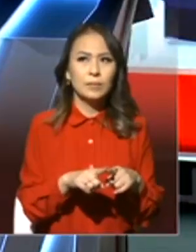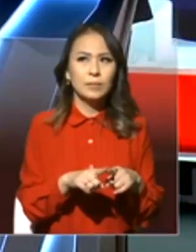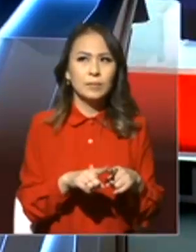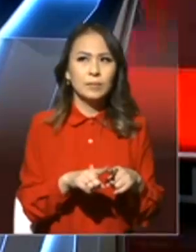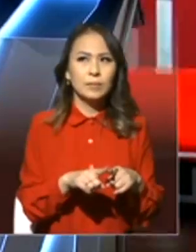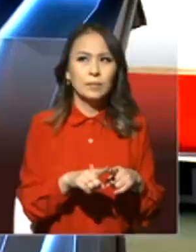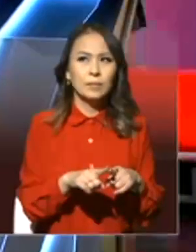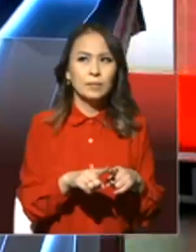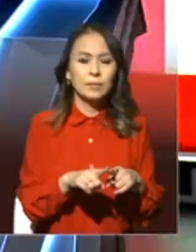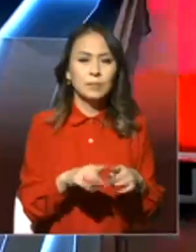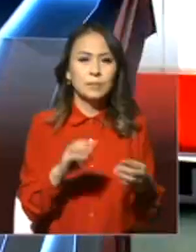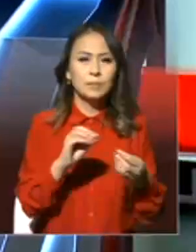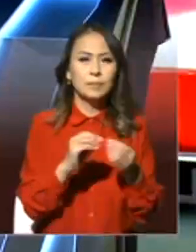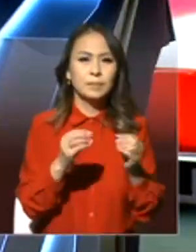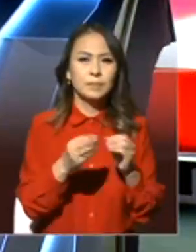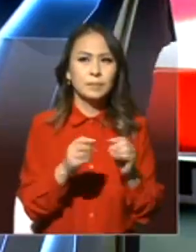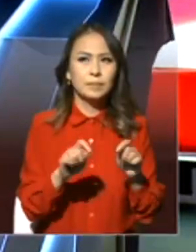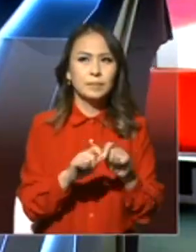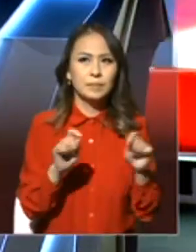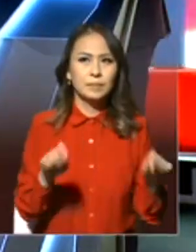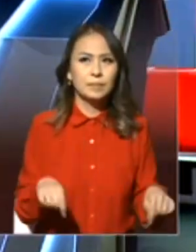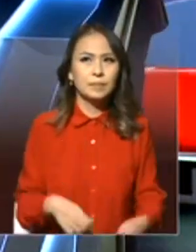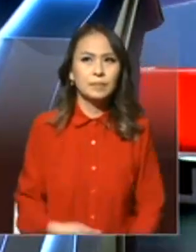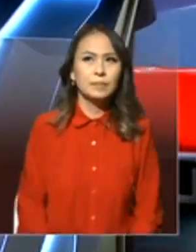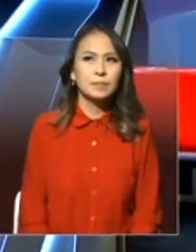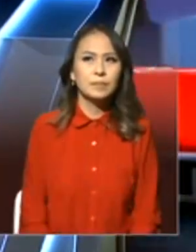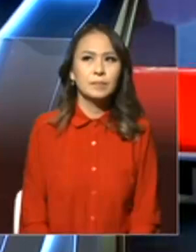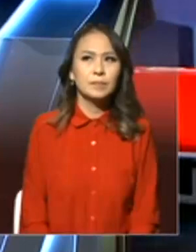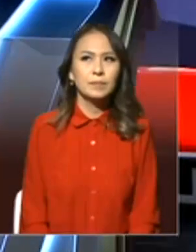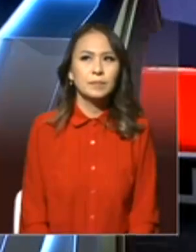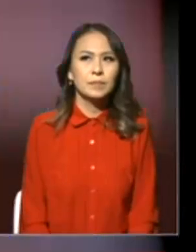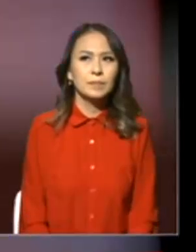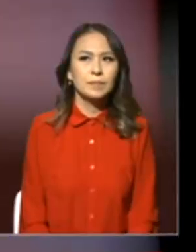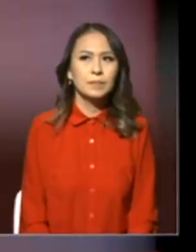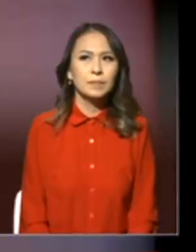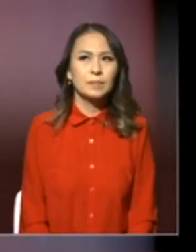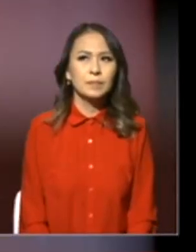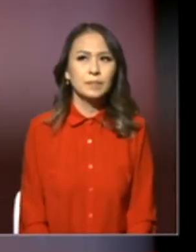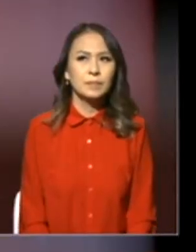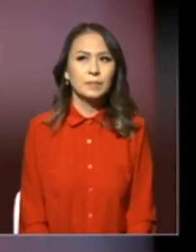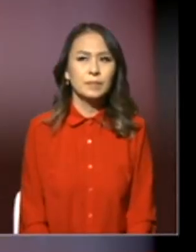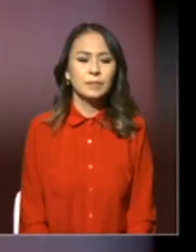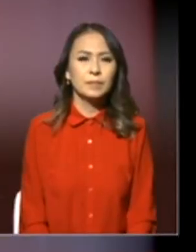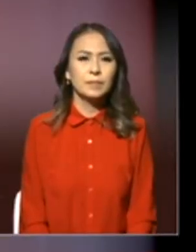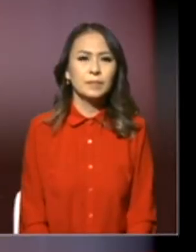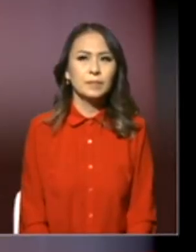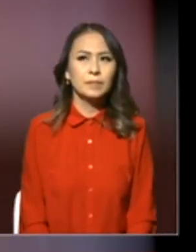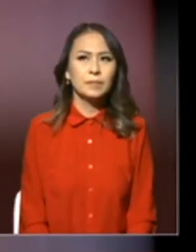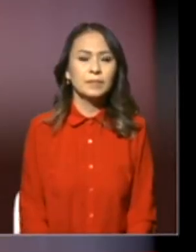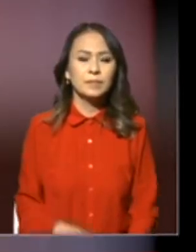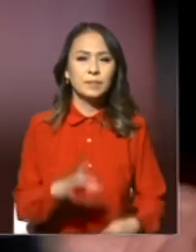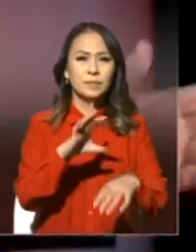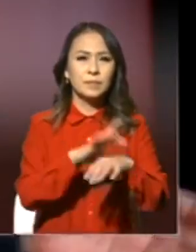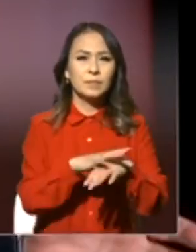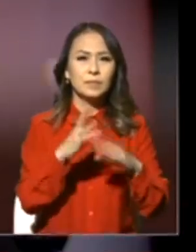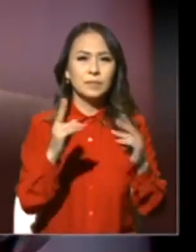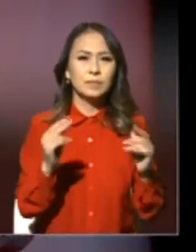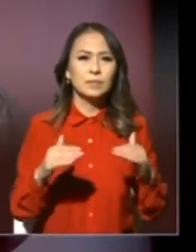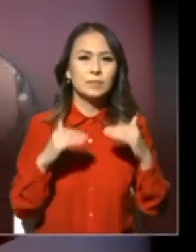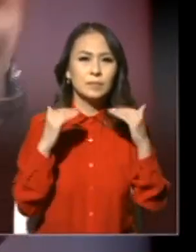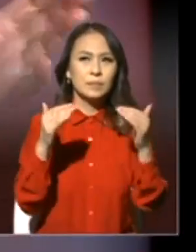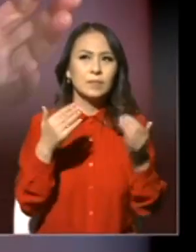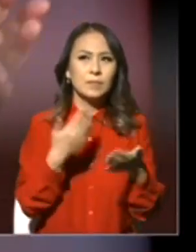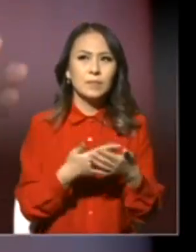мүдделері қайшылығын тудырады. Сосын тағы бір екінші мәселе фактор, да, бағаның көтерген